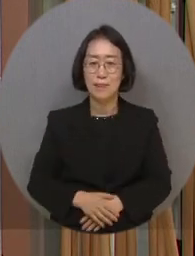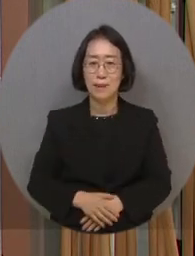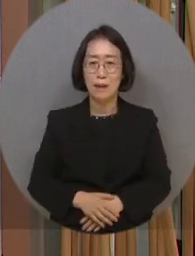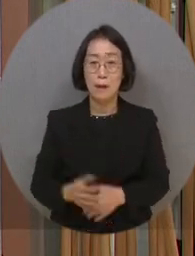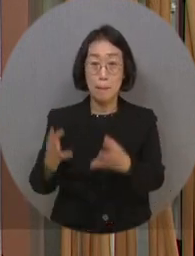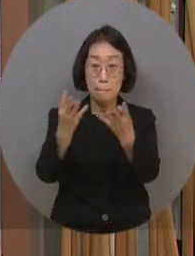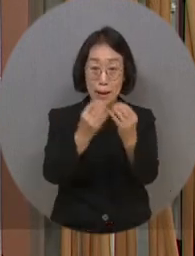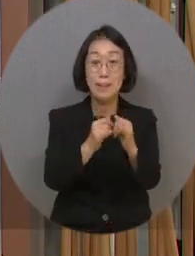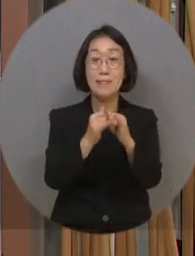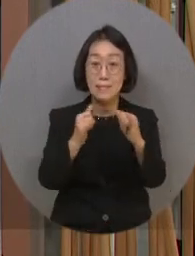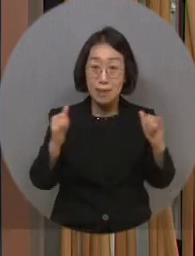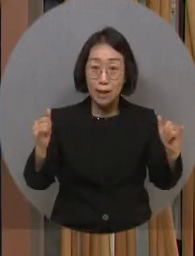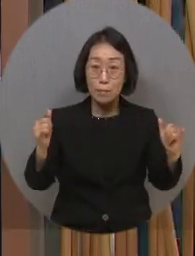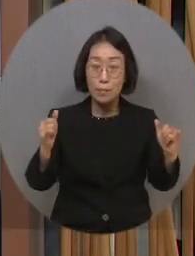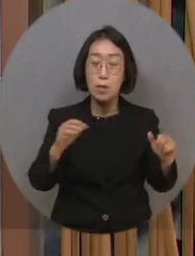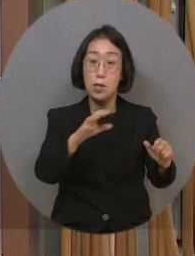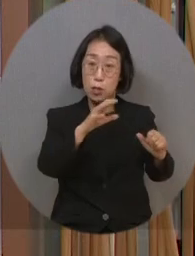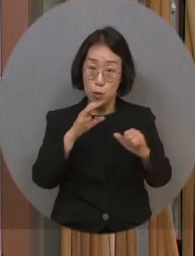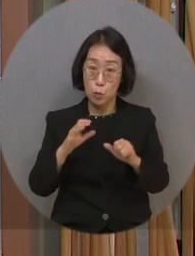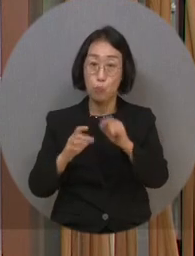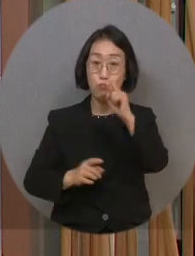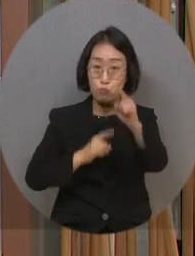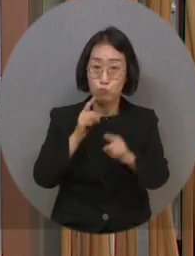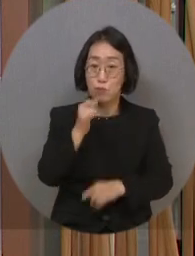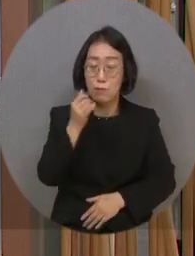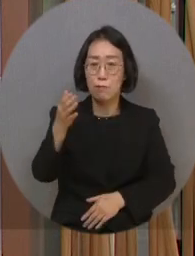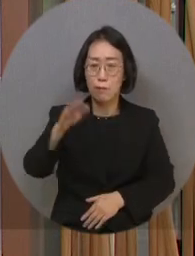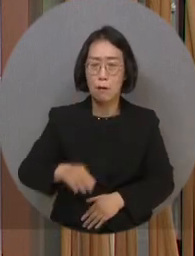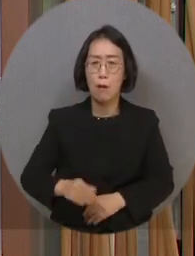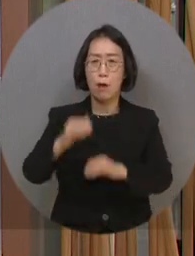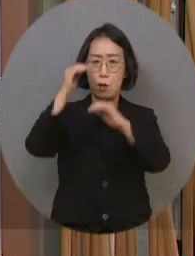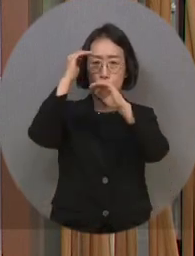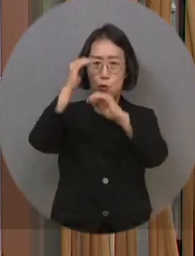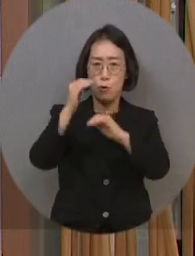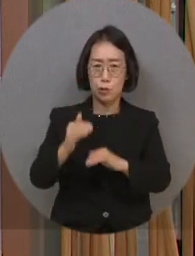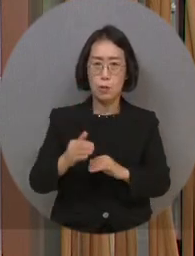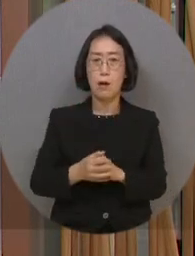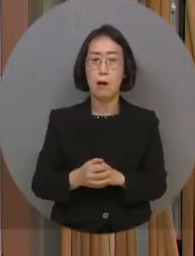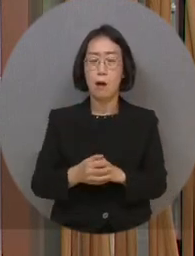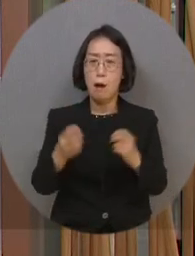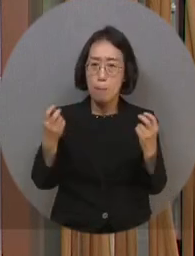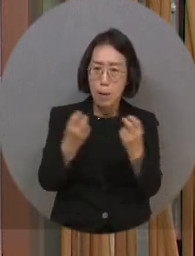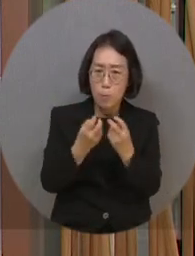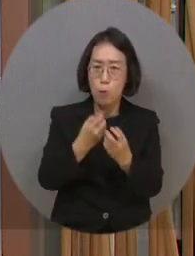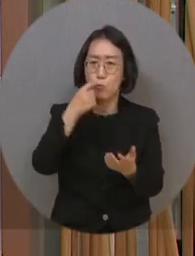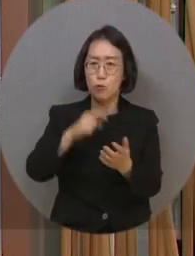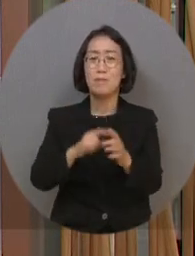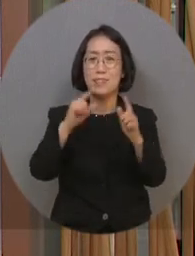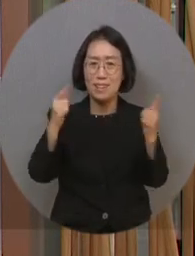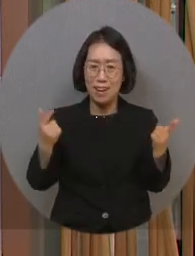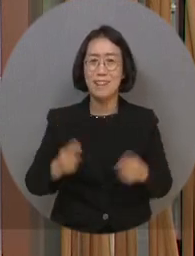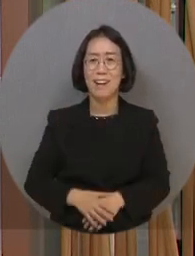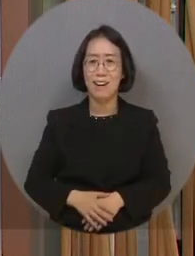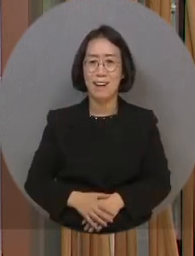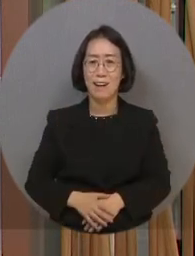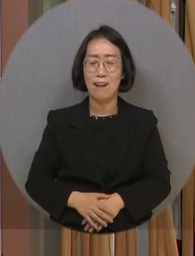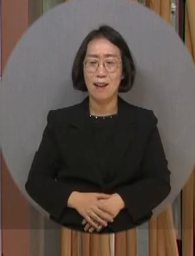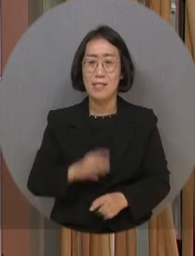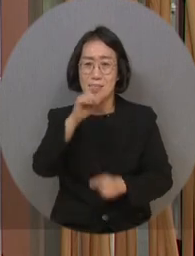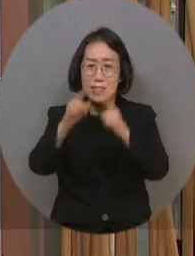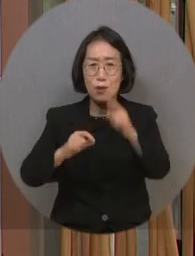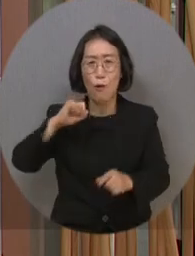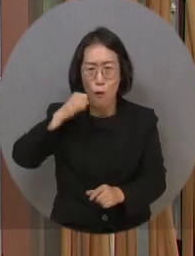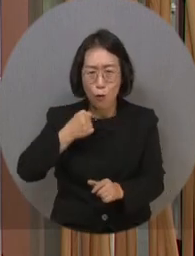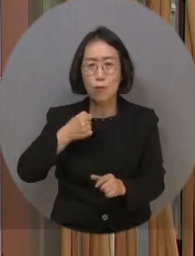분들이 이용하고 있는 제도지만 그 절차나 이용방법이 다소 복잡해서 아직 여전히 신청하지